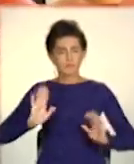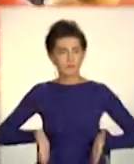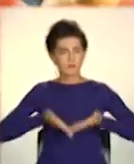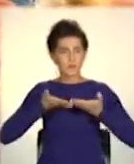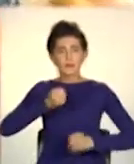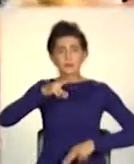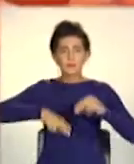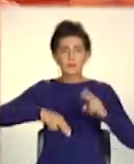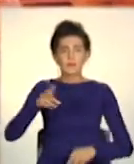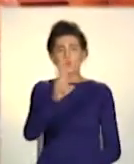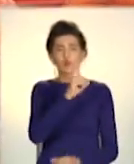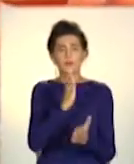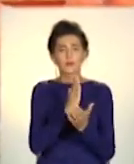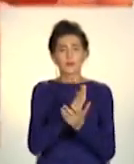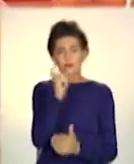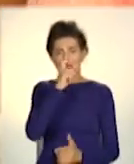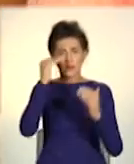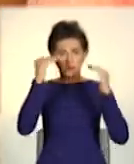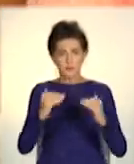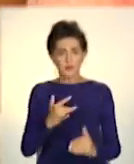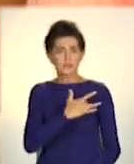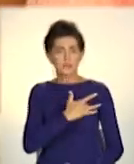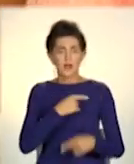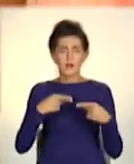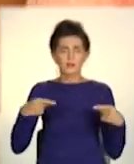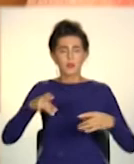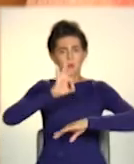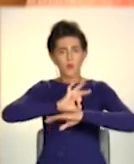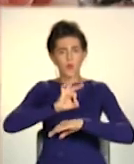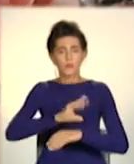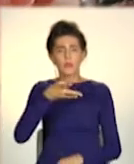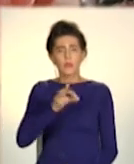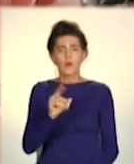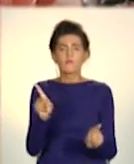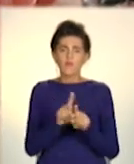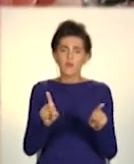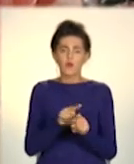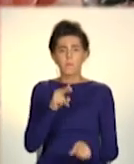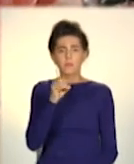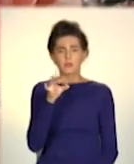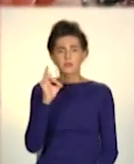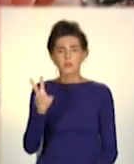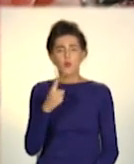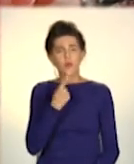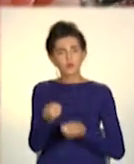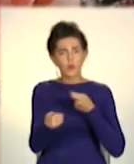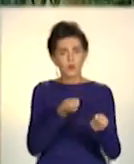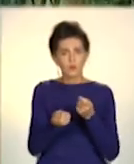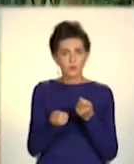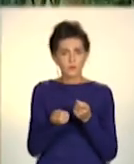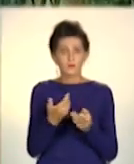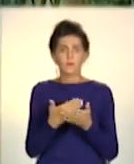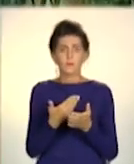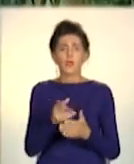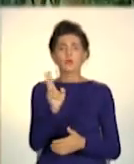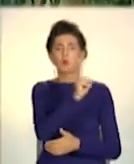людей, які мають понижену кислотність та серцево-судинні захворювання. Проте декому все ж варто куштувати цей смаколик обережно.